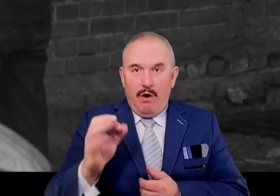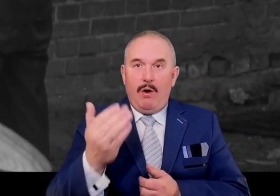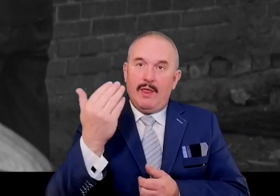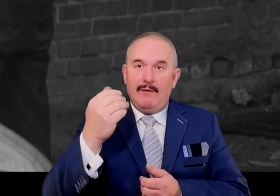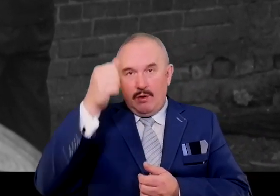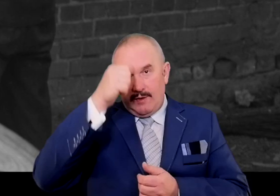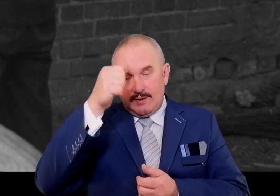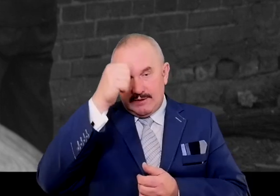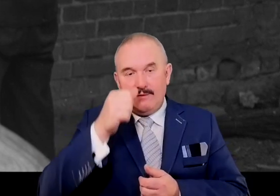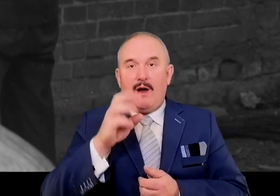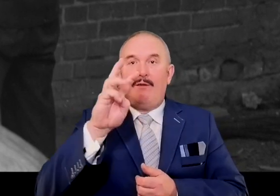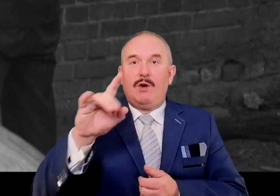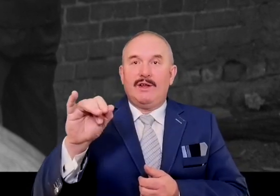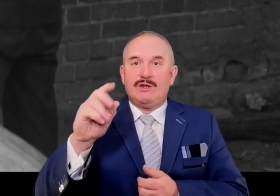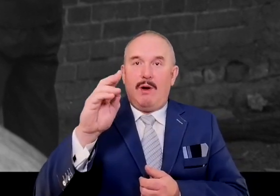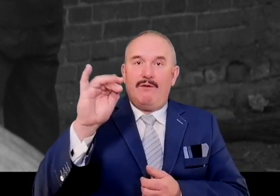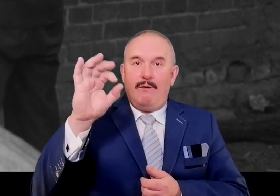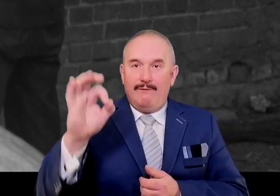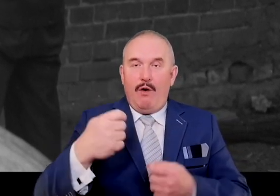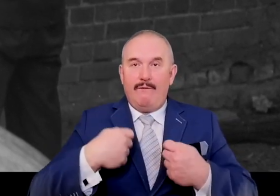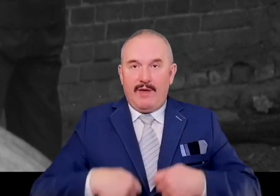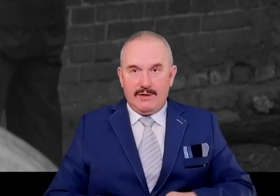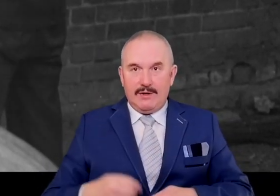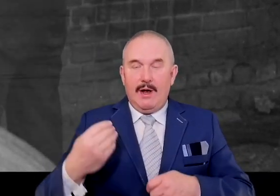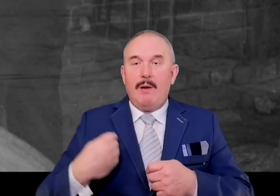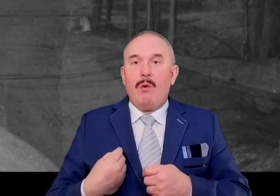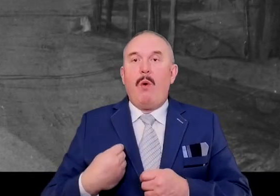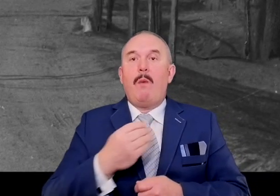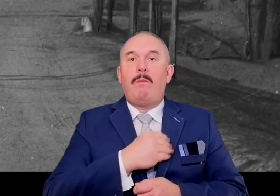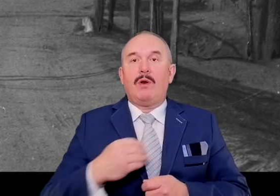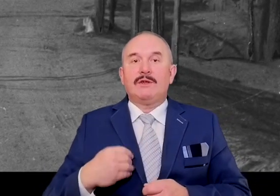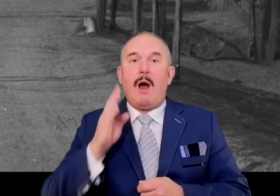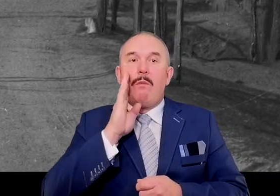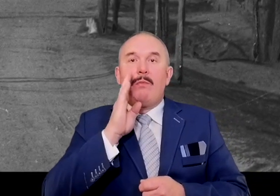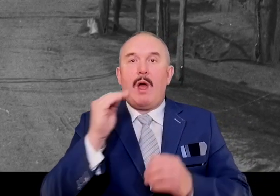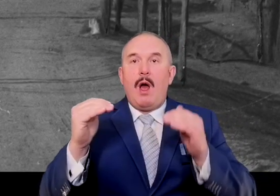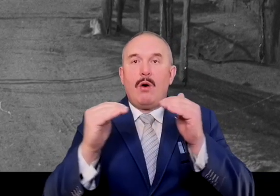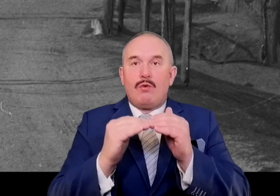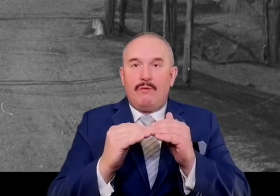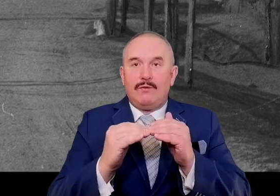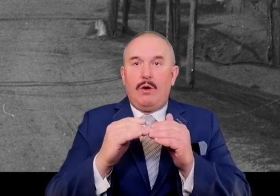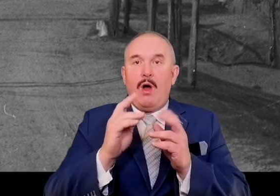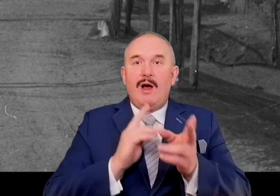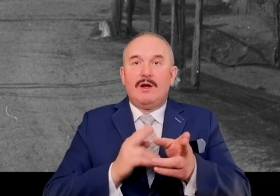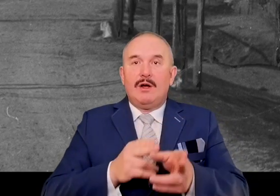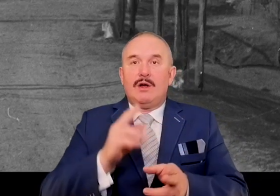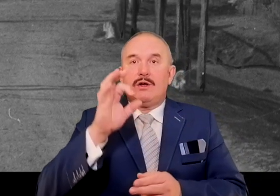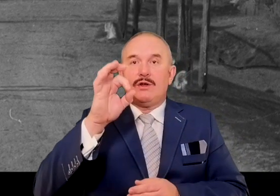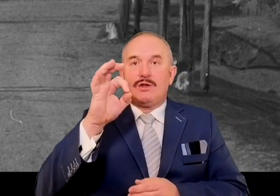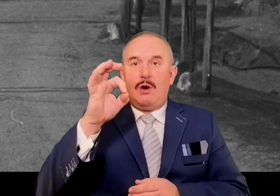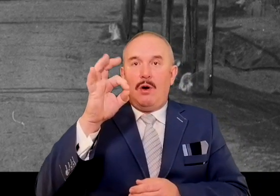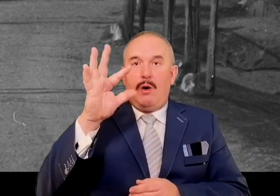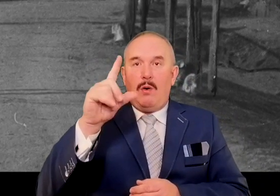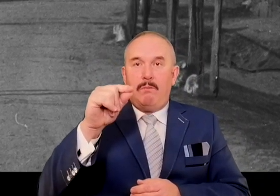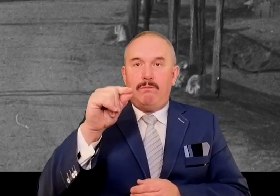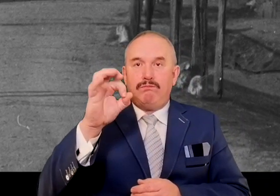się stacja kolejowa znajdująca się tutaj, miała zostać polską przeciwwagą dla Sopotu, znajdującego